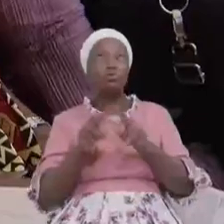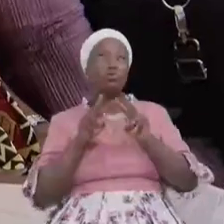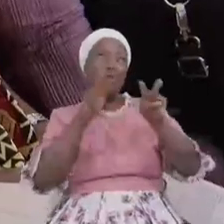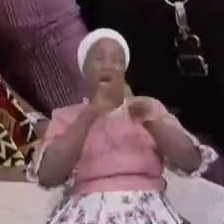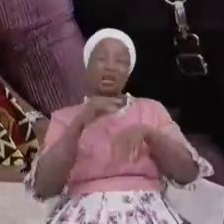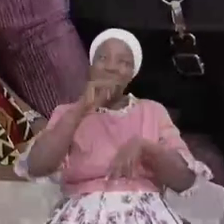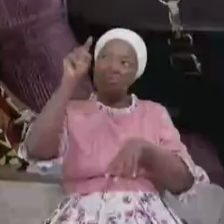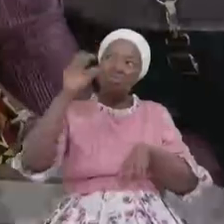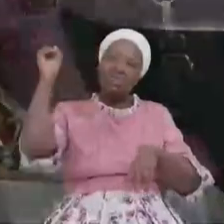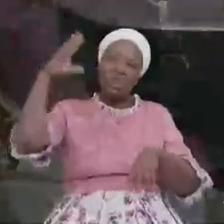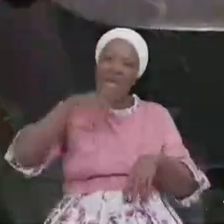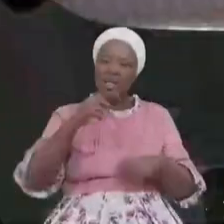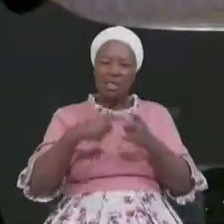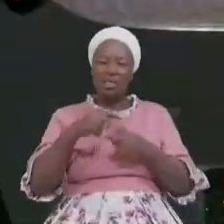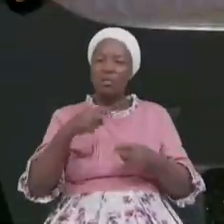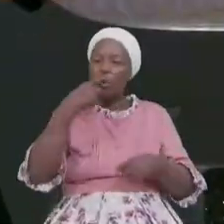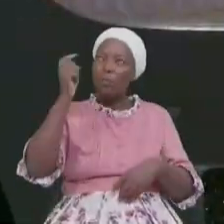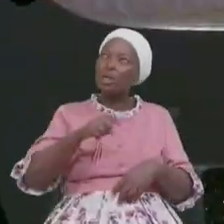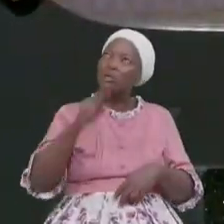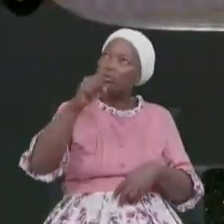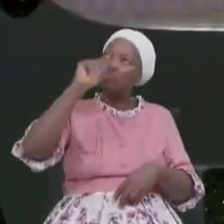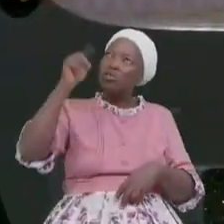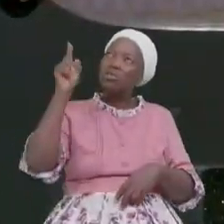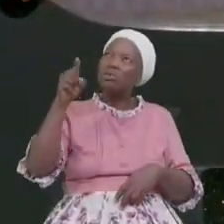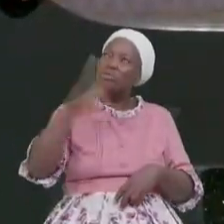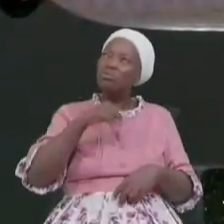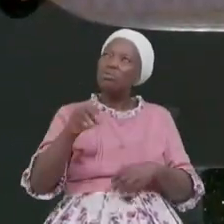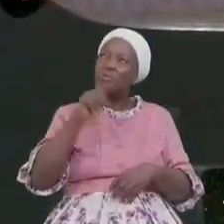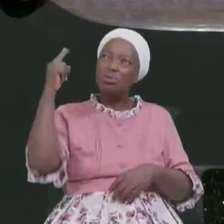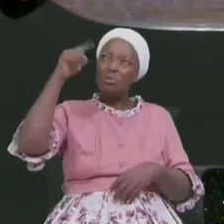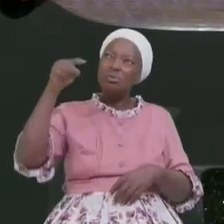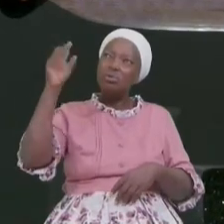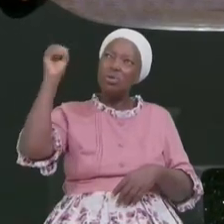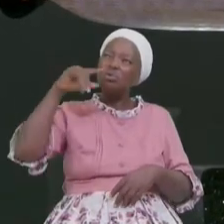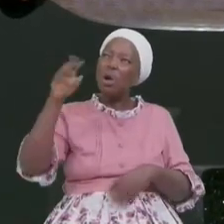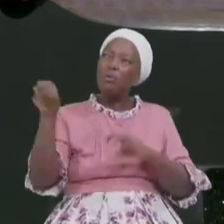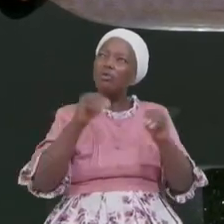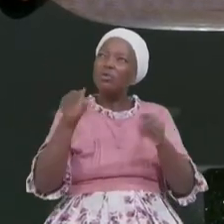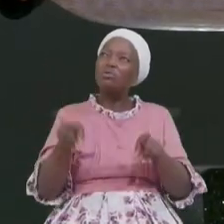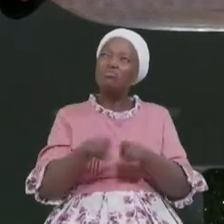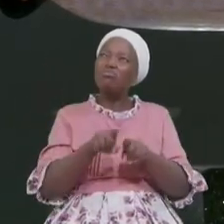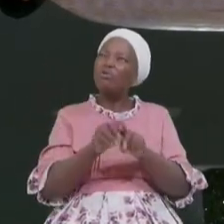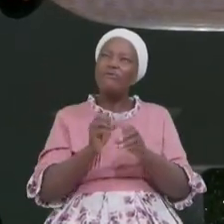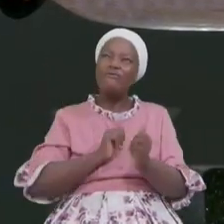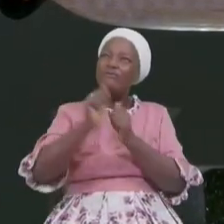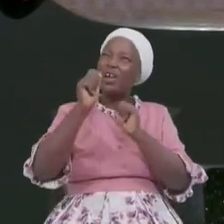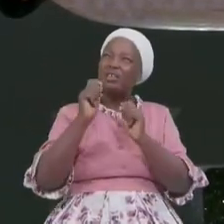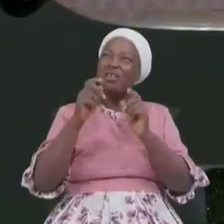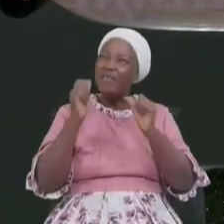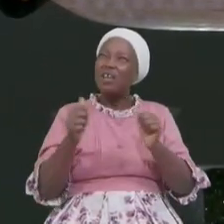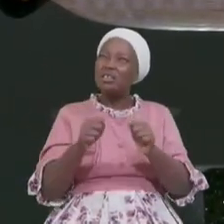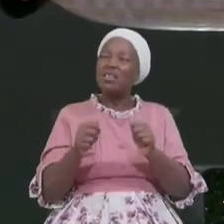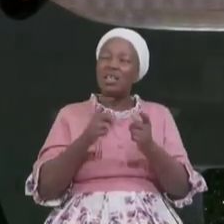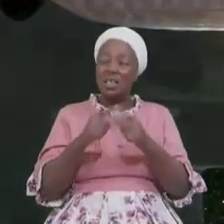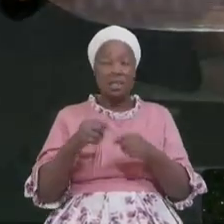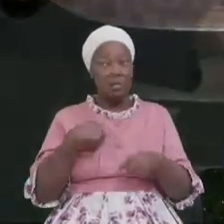dire, soleil, tu avances trop vite. Et tu veux te coucher. J'ai besoin du temps. J'ai besoin